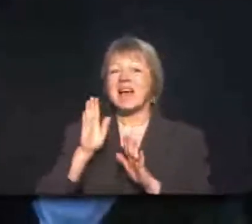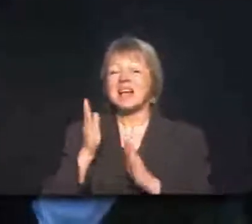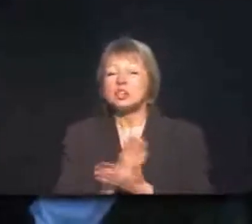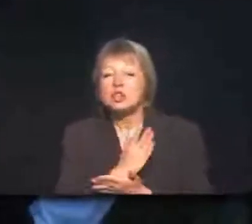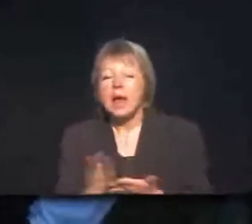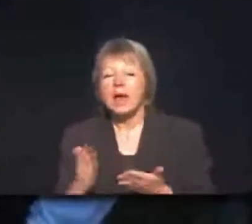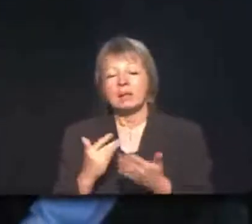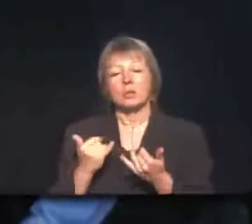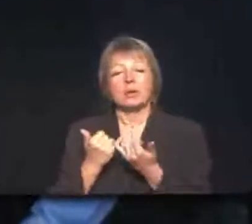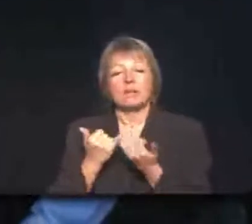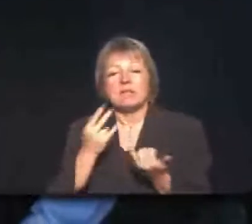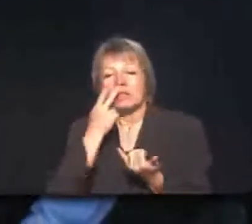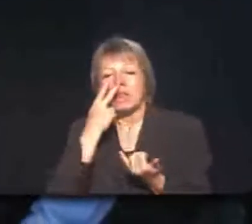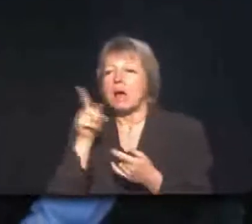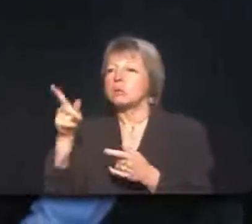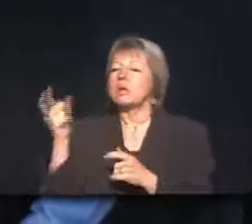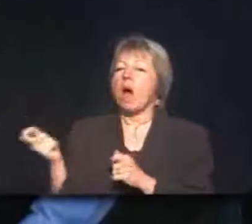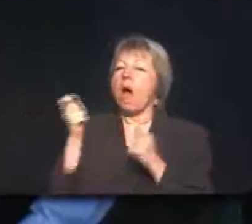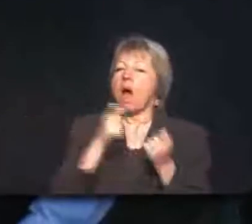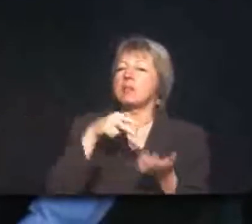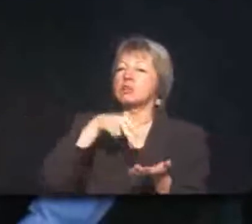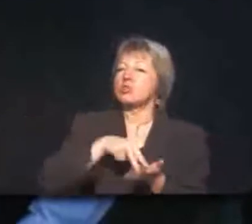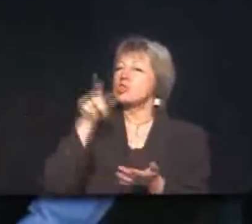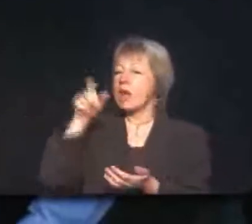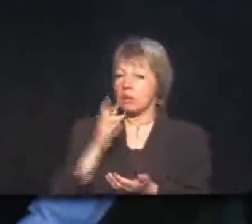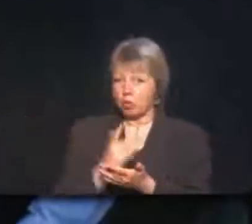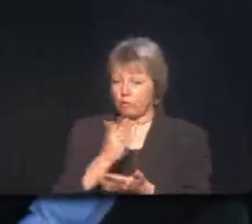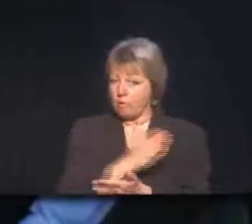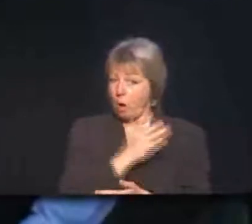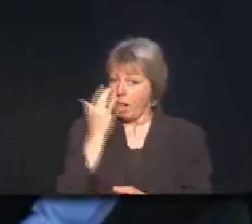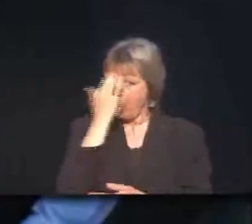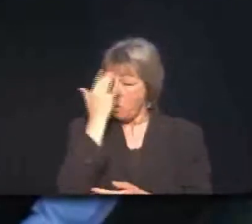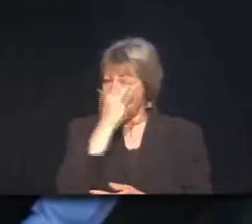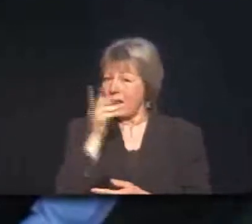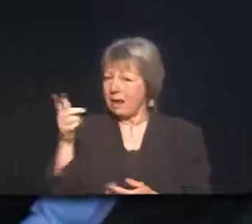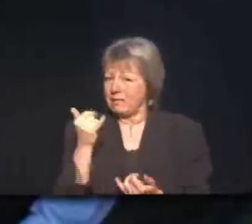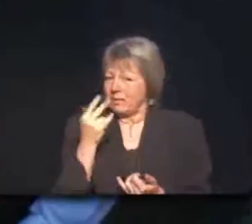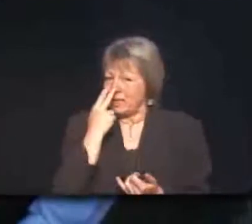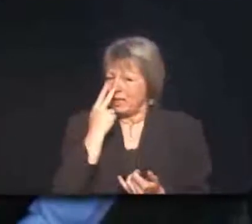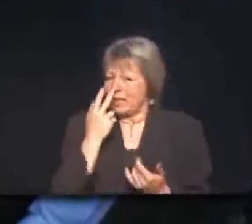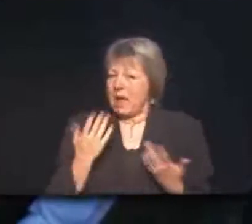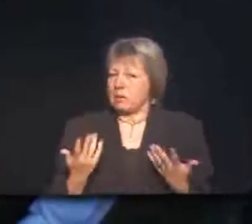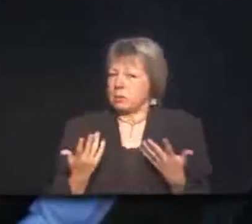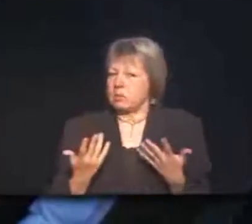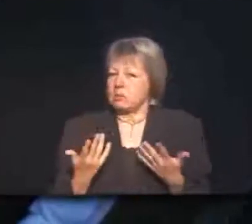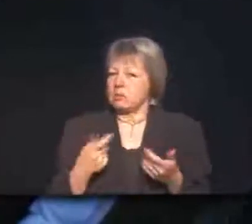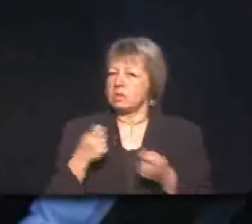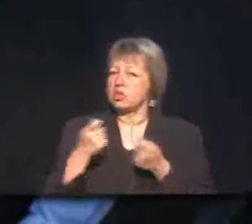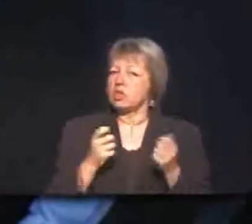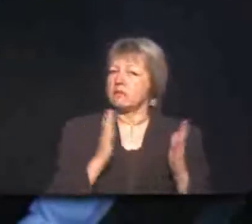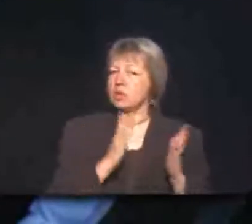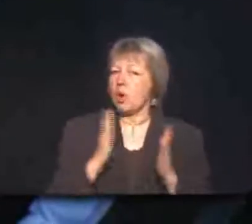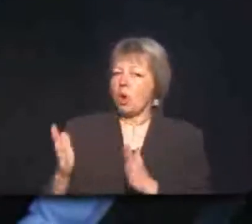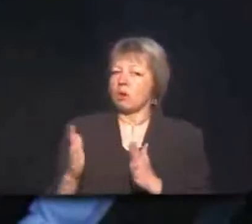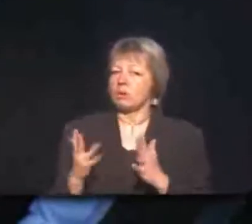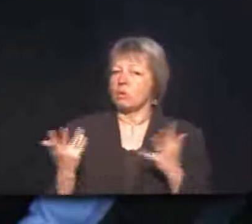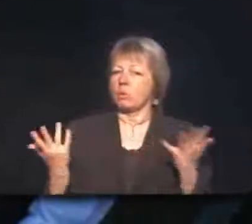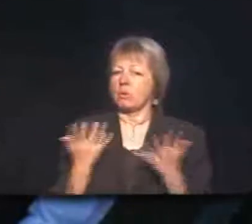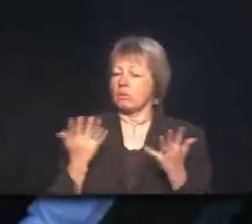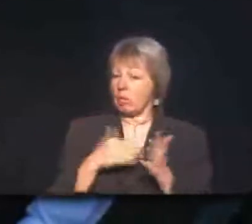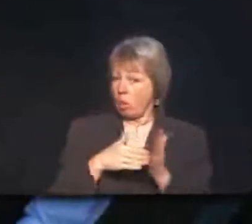sich der Antragsteller Gedanken gemacht wie dieser Prozess aussieht wie man eine Geschäftsordnung entwickelt oder dass das völlig offen und muss erst